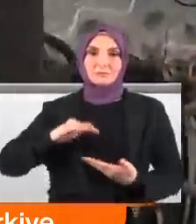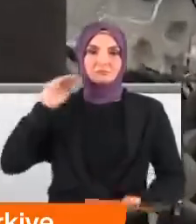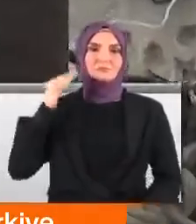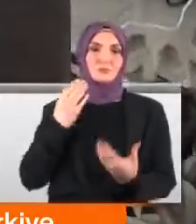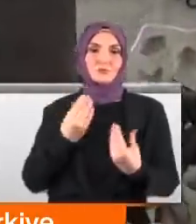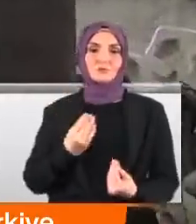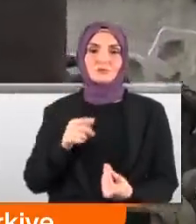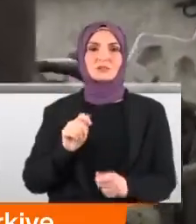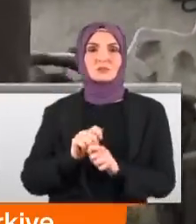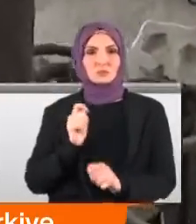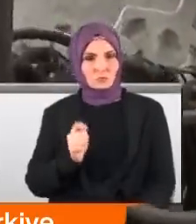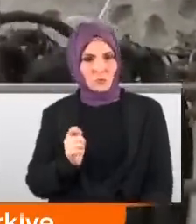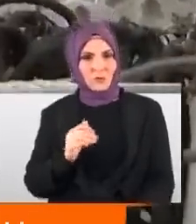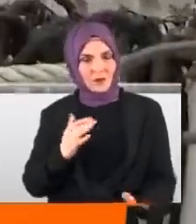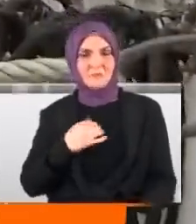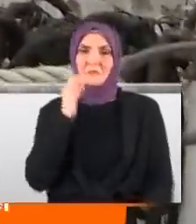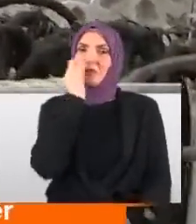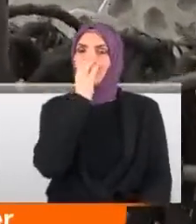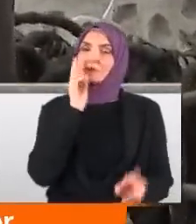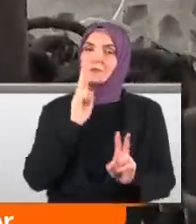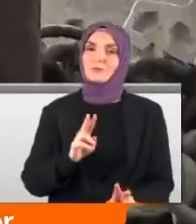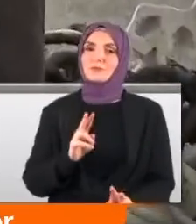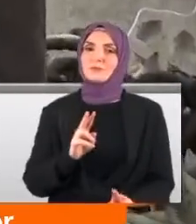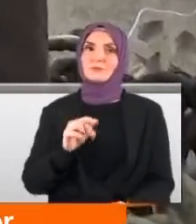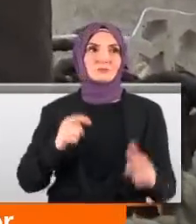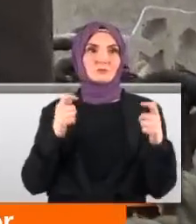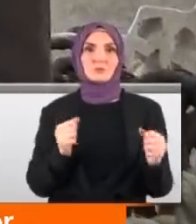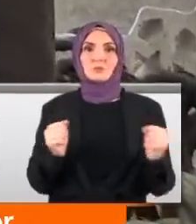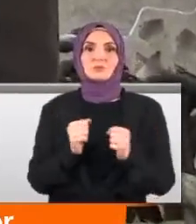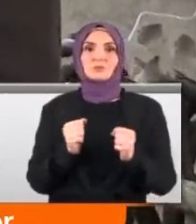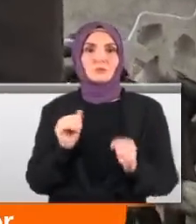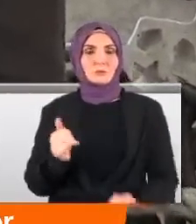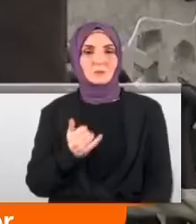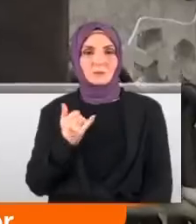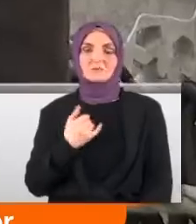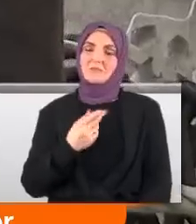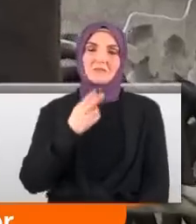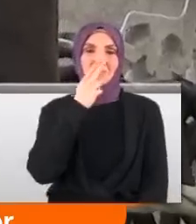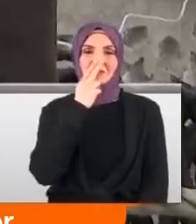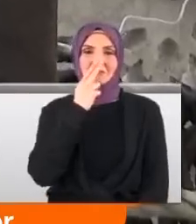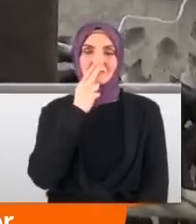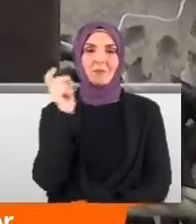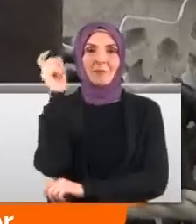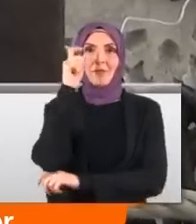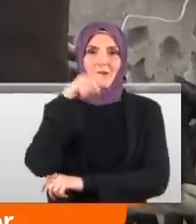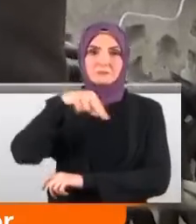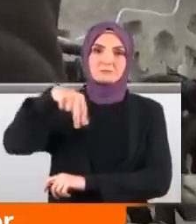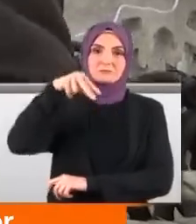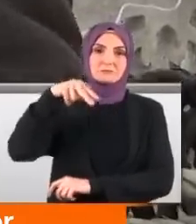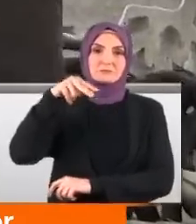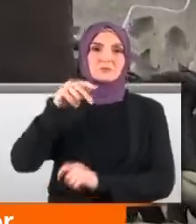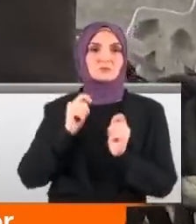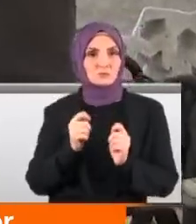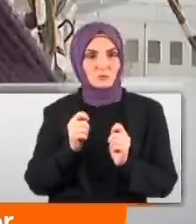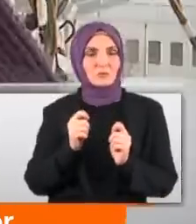ya. Buralar özellikle daha soğuk oluyor, daha serin oluyor. Soğuk oluyor evet ama alıştık buna biz. Bir de minareye çıkması ayrı mesele. Evet, ayrı mesele ama biz